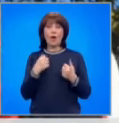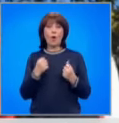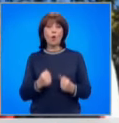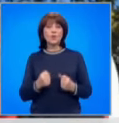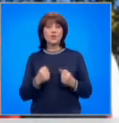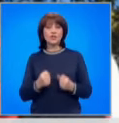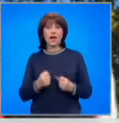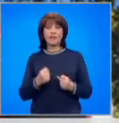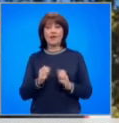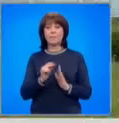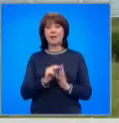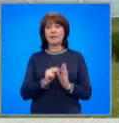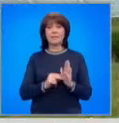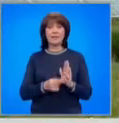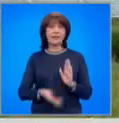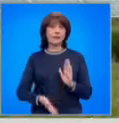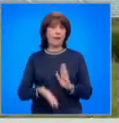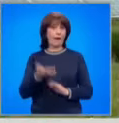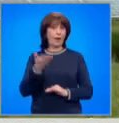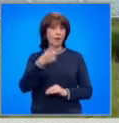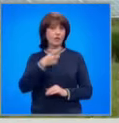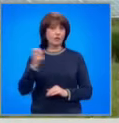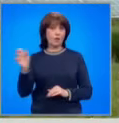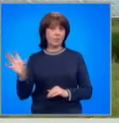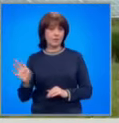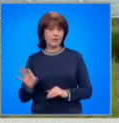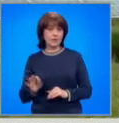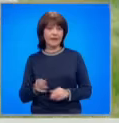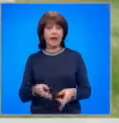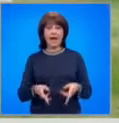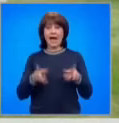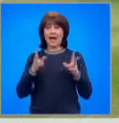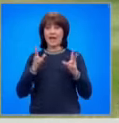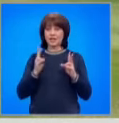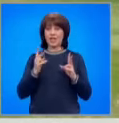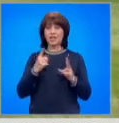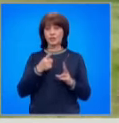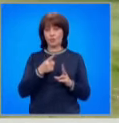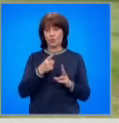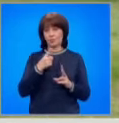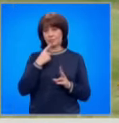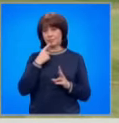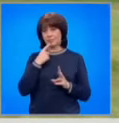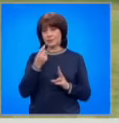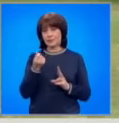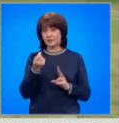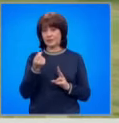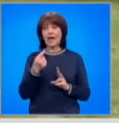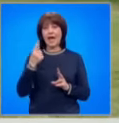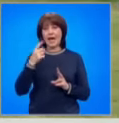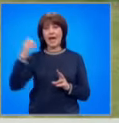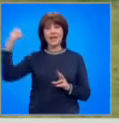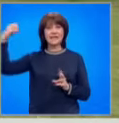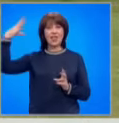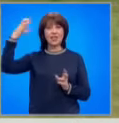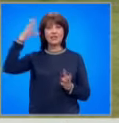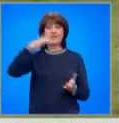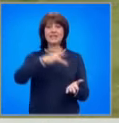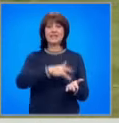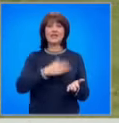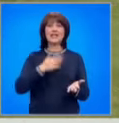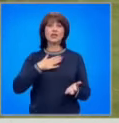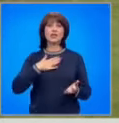ще са поне с 100% нагоре. Според Тодоров, решението за скъпите цени на електроносителите са слънчевите централи за собствена нужда,